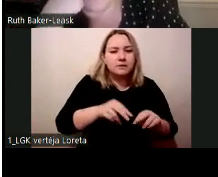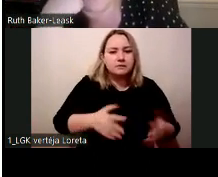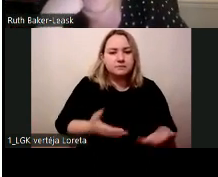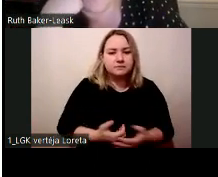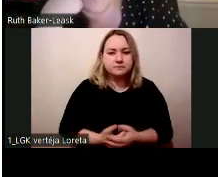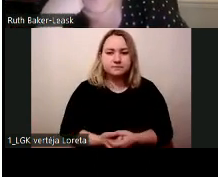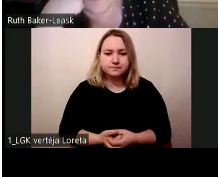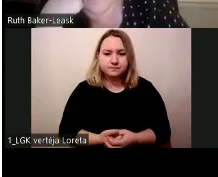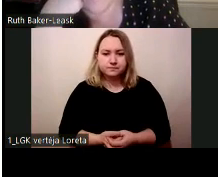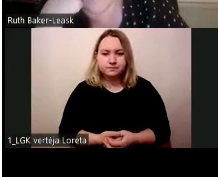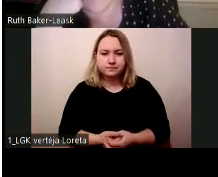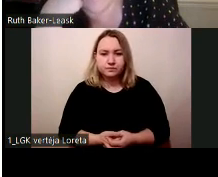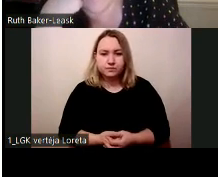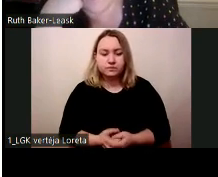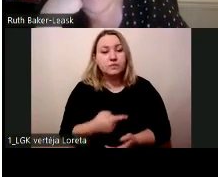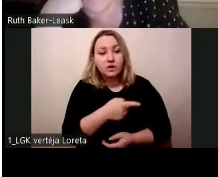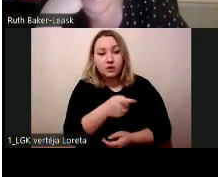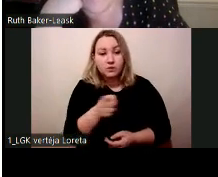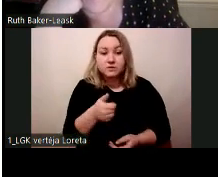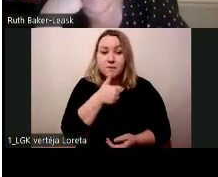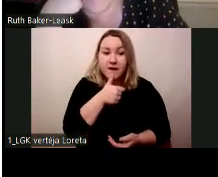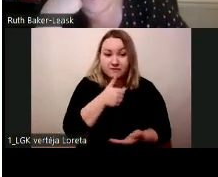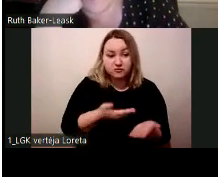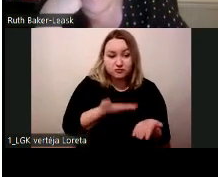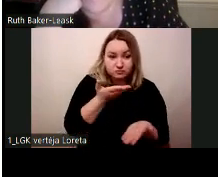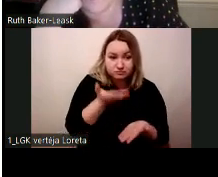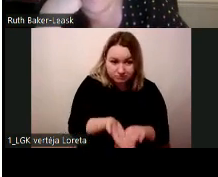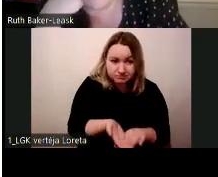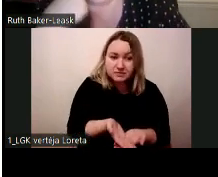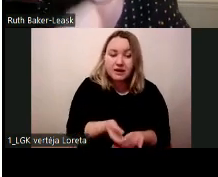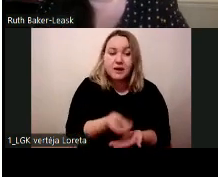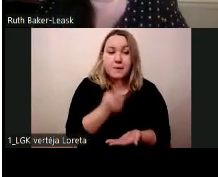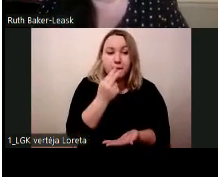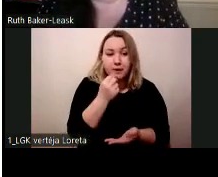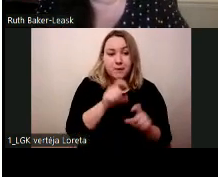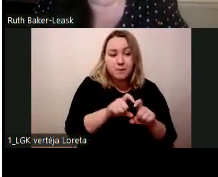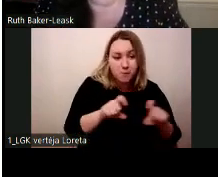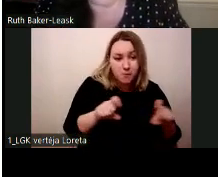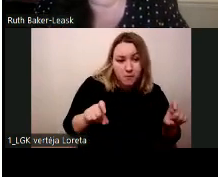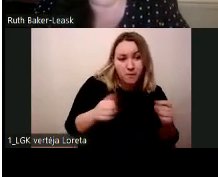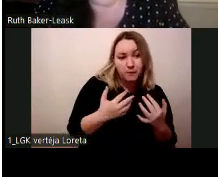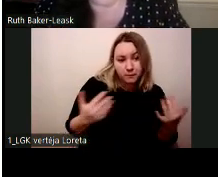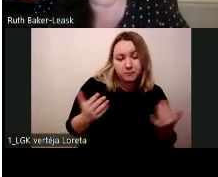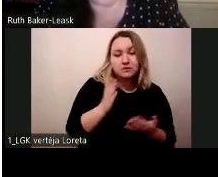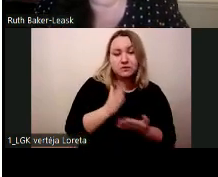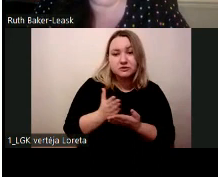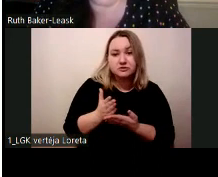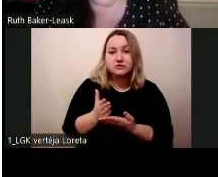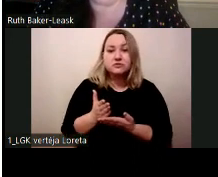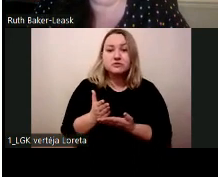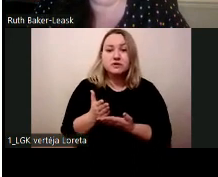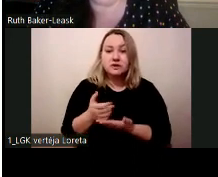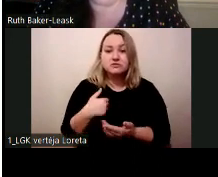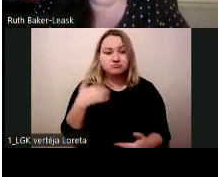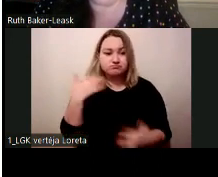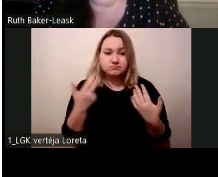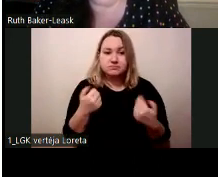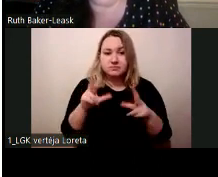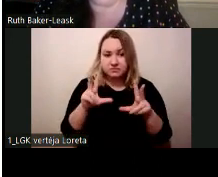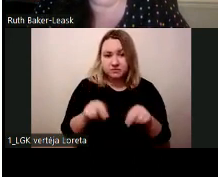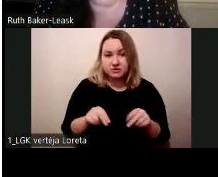Jūs pateikėte pavyzdžių pradinėje mokykloje ir panašiai. Ir manau, kad tai aktualu